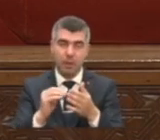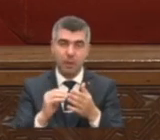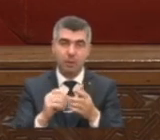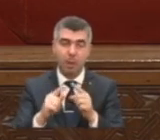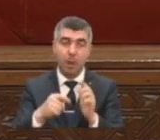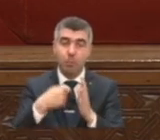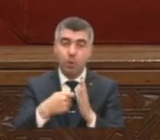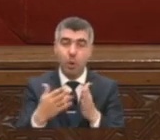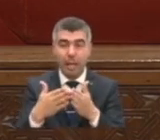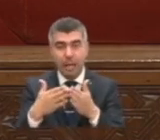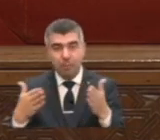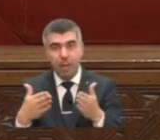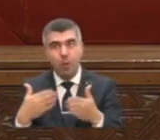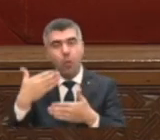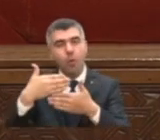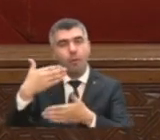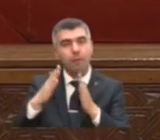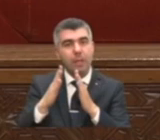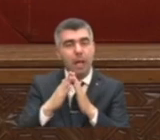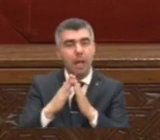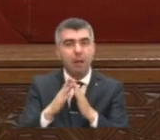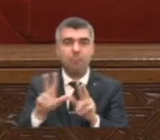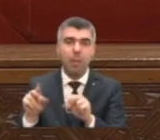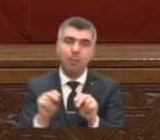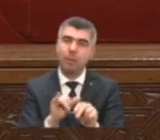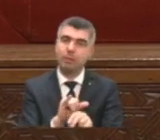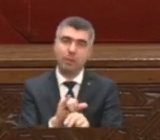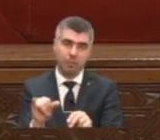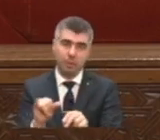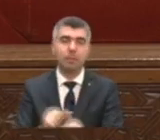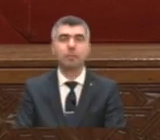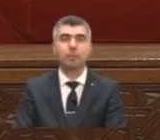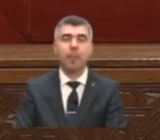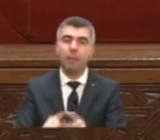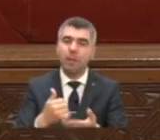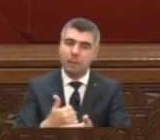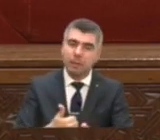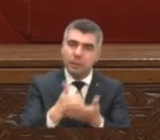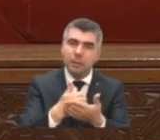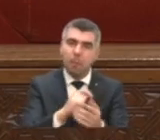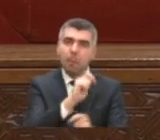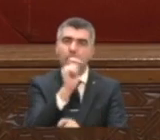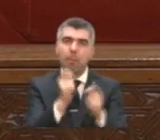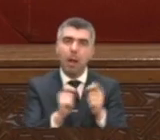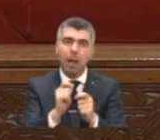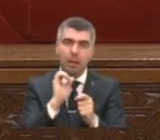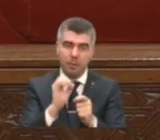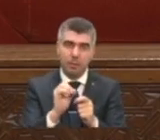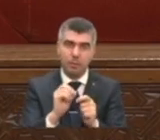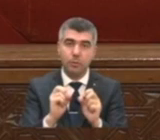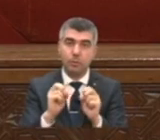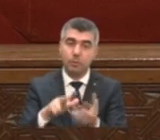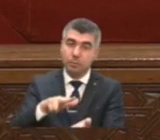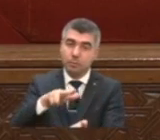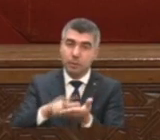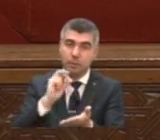الكبرى والمشاريع الصغرى. كاين كذلك المساعده التقنيه والمعماريه الى تفعلات، ودابا